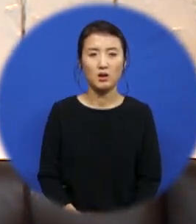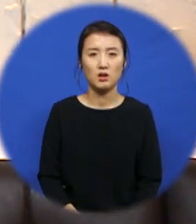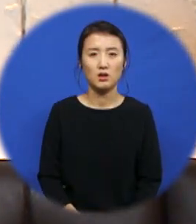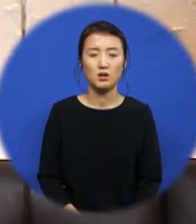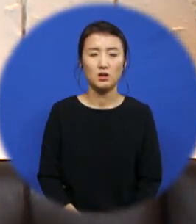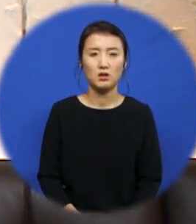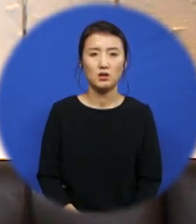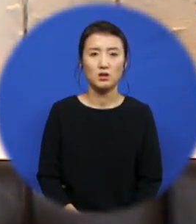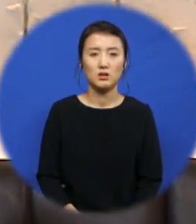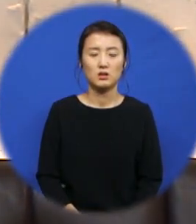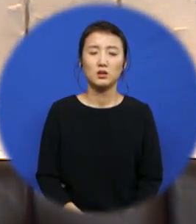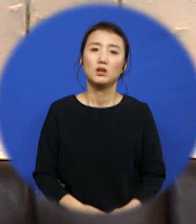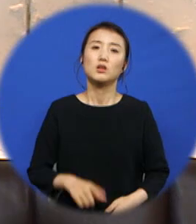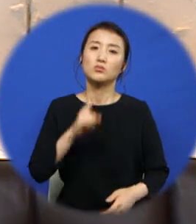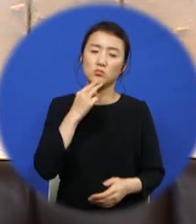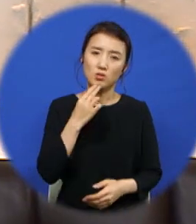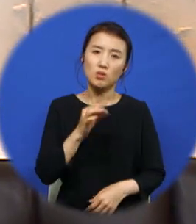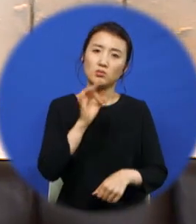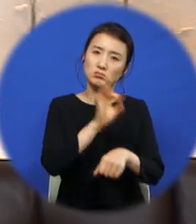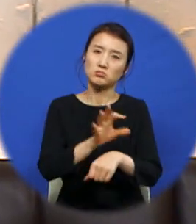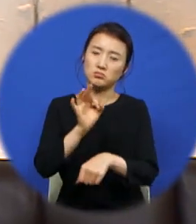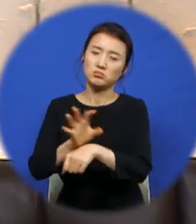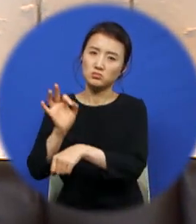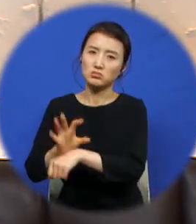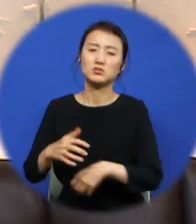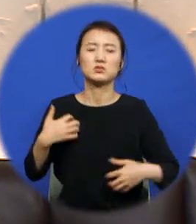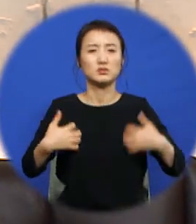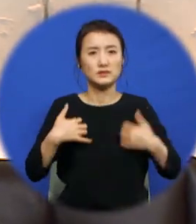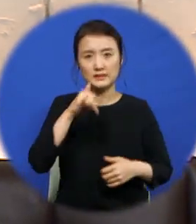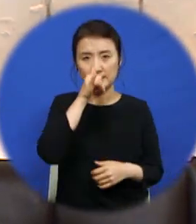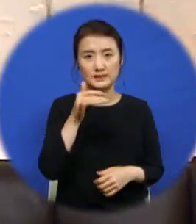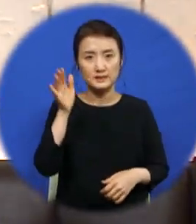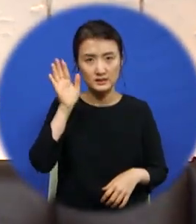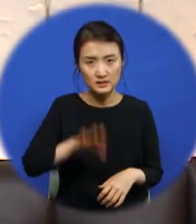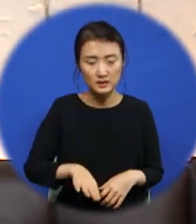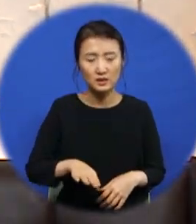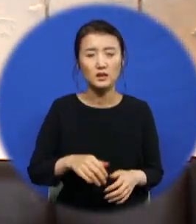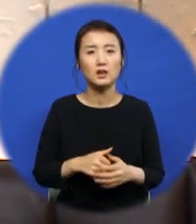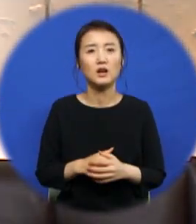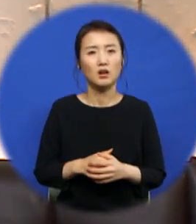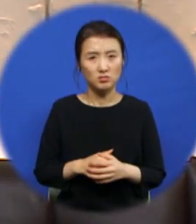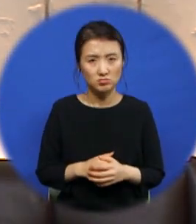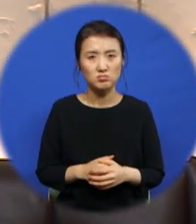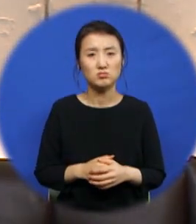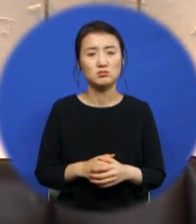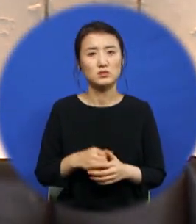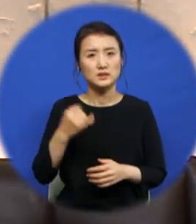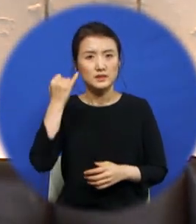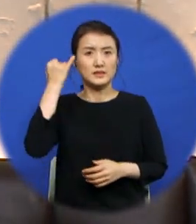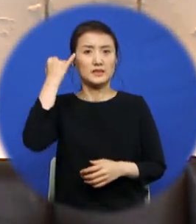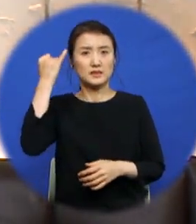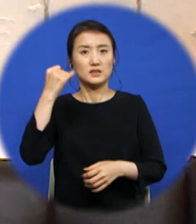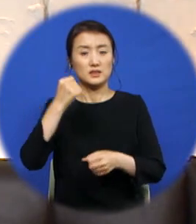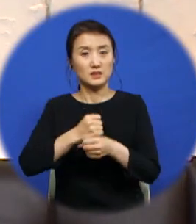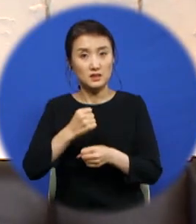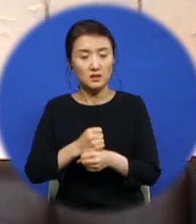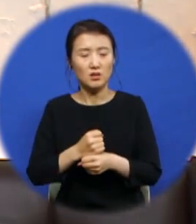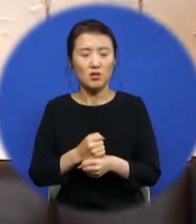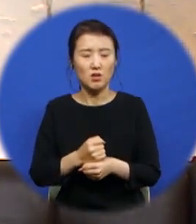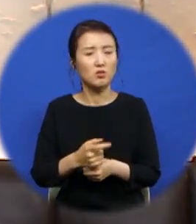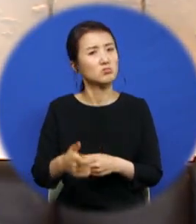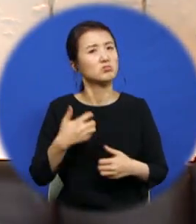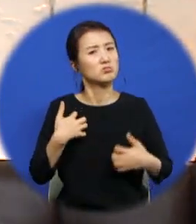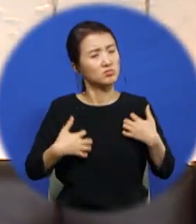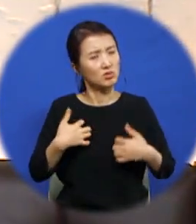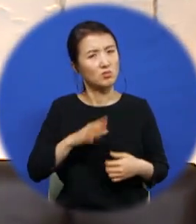암 에서는 즐거움도 있지만 장로 하면 이런 절 임 그 고된 즐거움도 엄청 나거든요 나는 세상의 많은